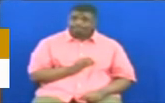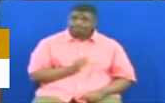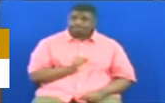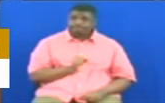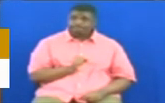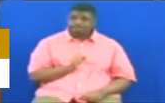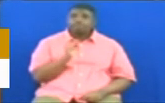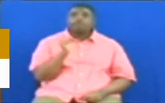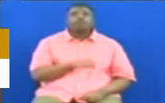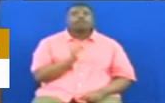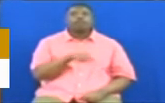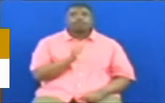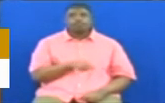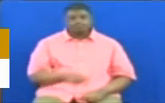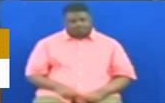Kifungu cha 14 kinafikiwa.